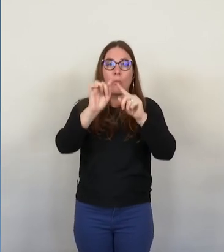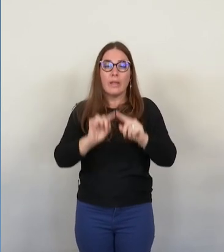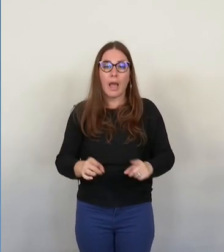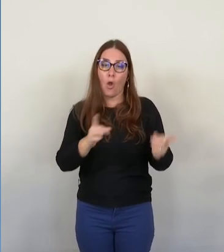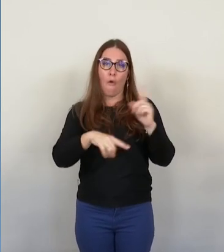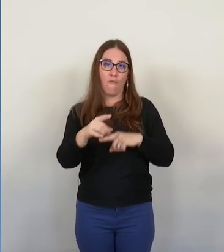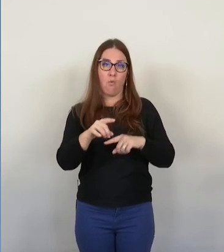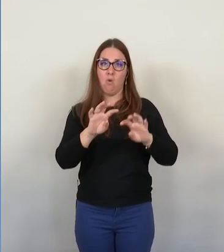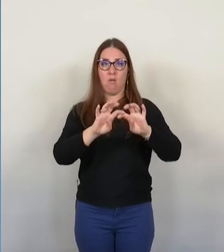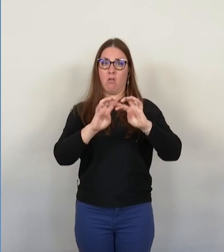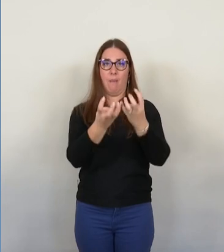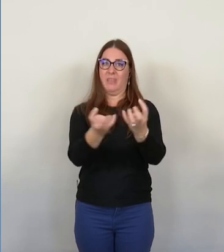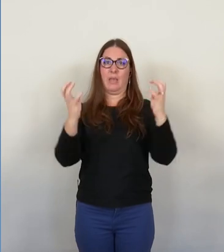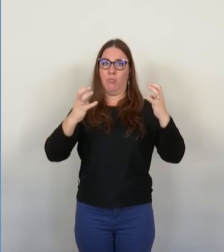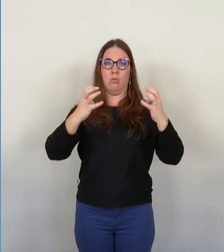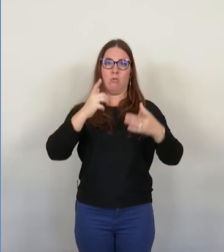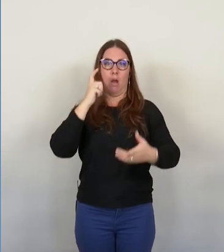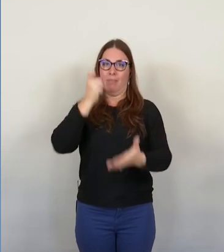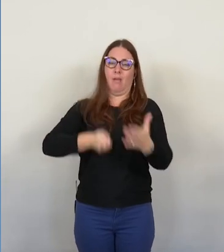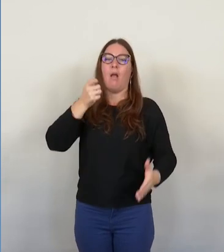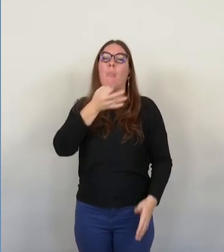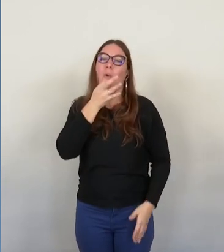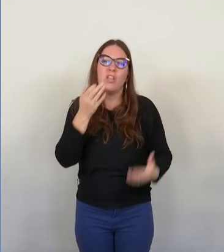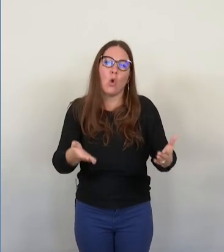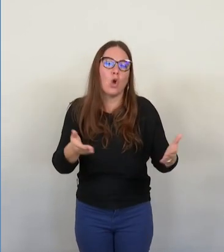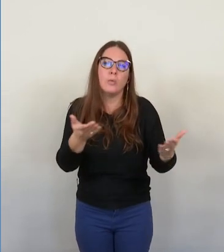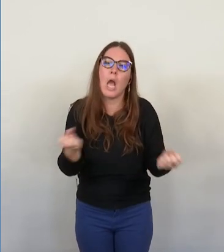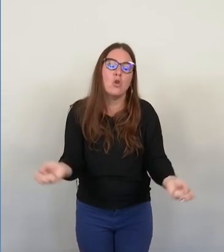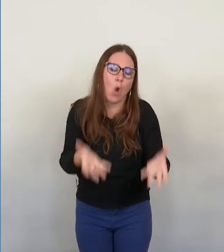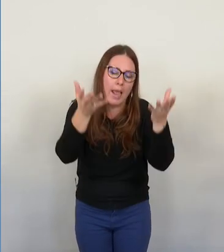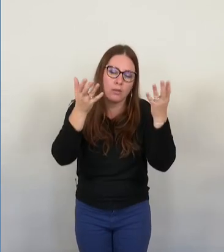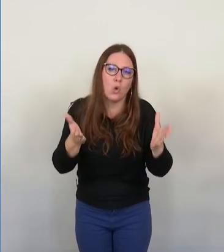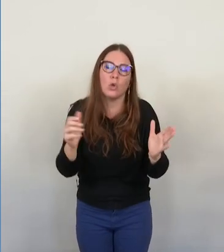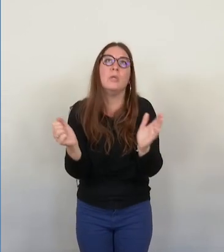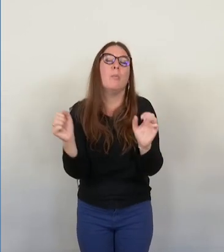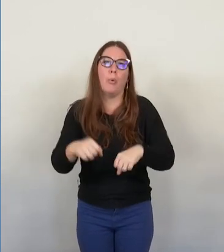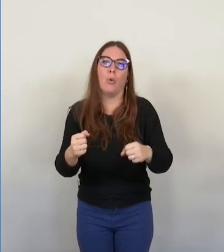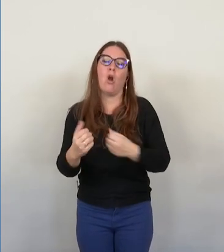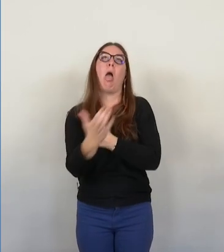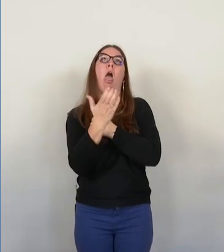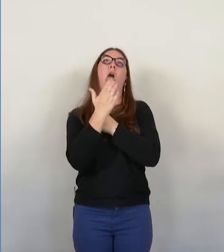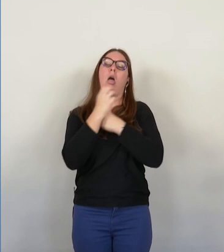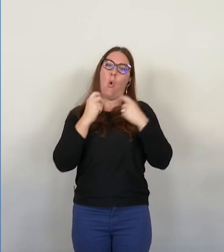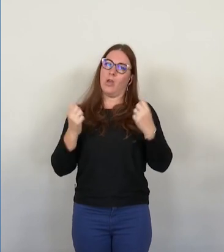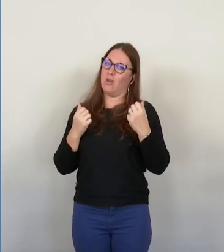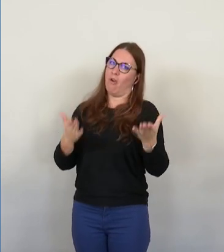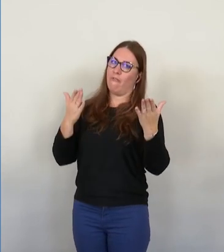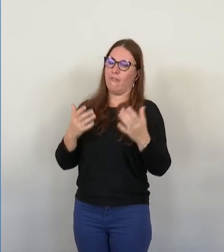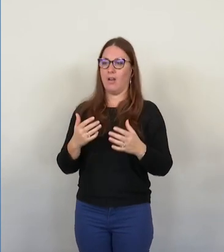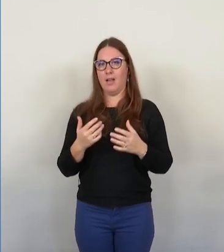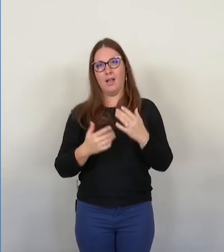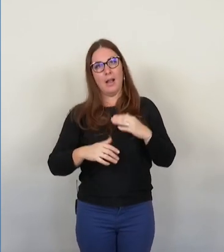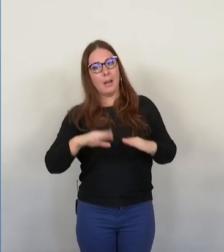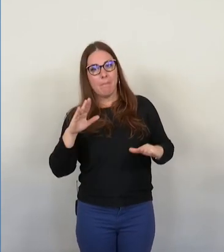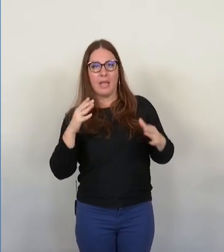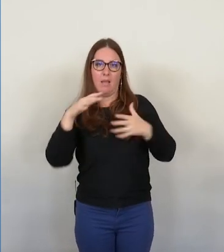pour faire une tribune je comprends et puis c'est votre journée donc je vous laisse votre journée euh c'est offert euh mais il faut quand même pas